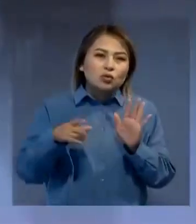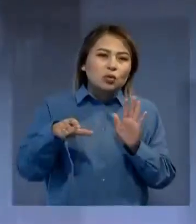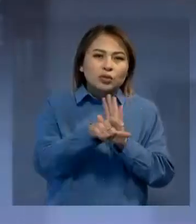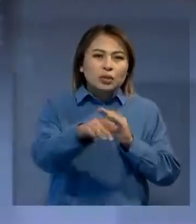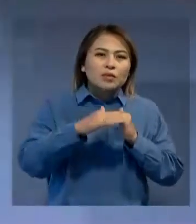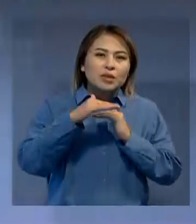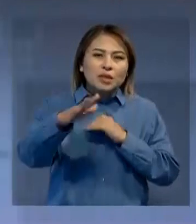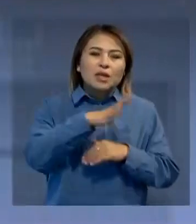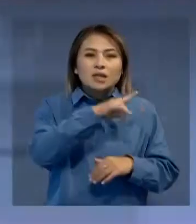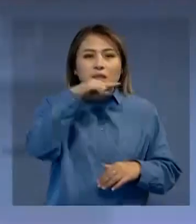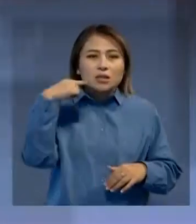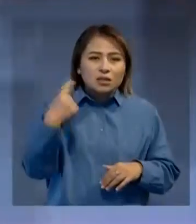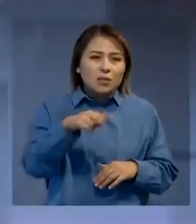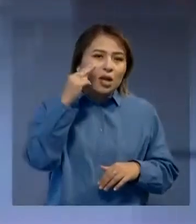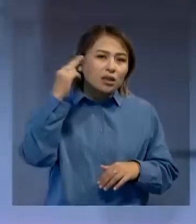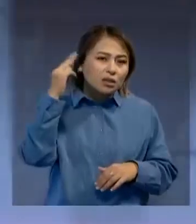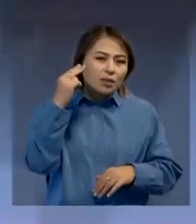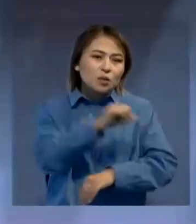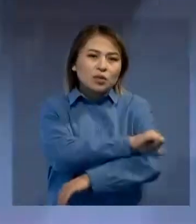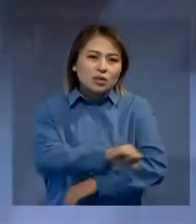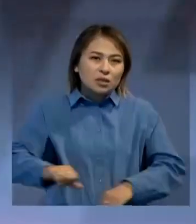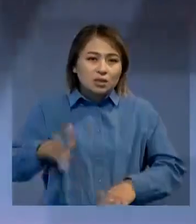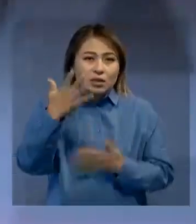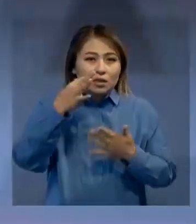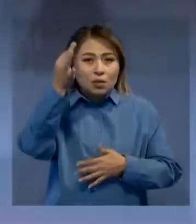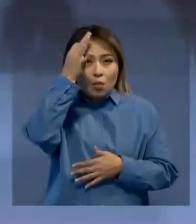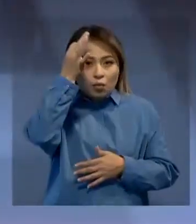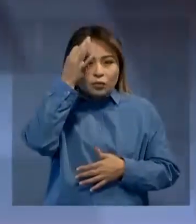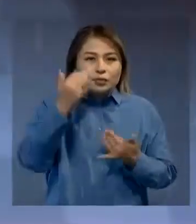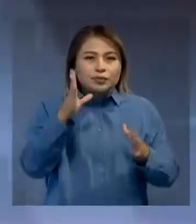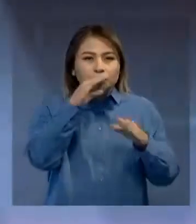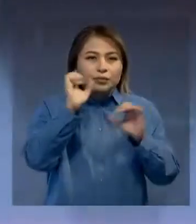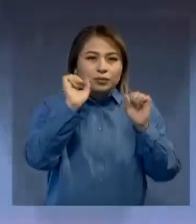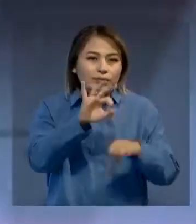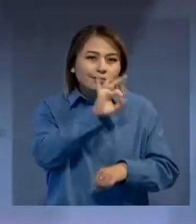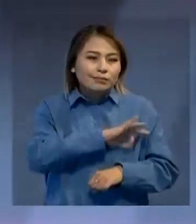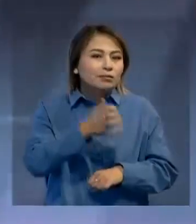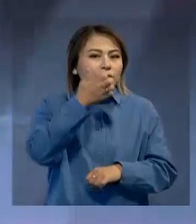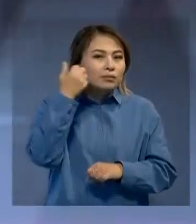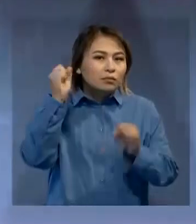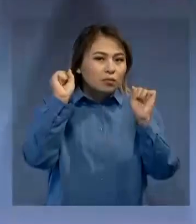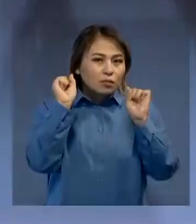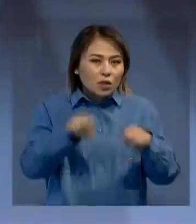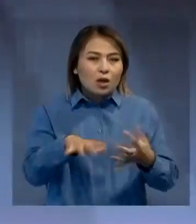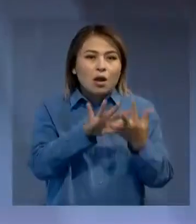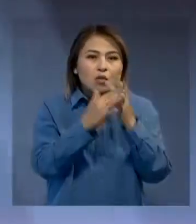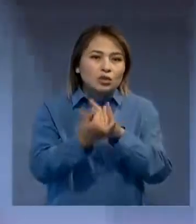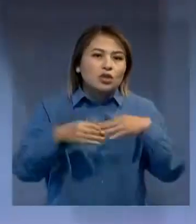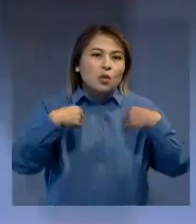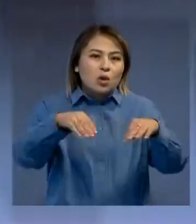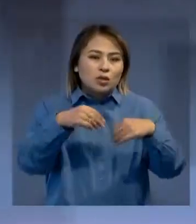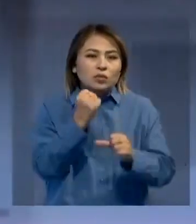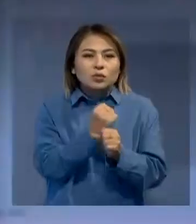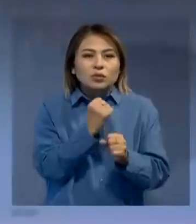9 жолдың торабында Ресей мен Қытаймен шектесетін ескерсек, осы мүмкіндікті ұтымды пайдалануға болады. Оның үстіне ауыл шаруашылығы